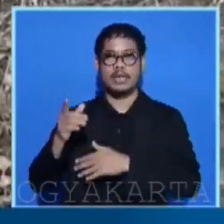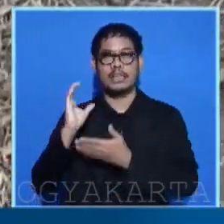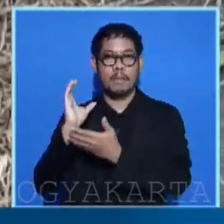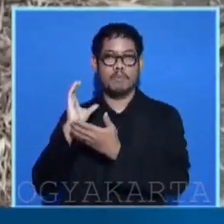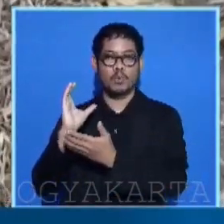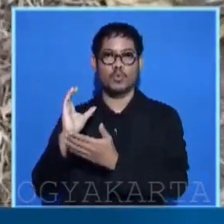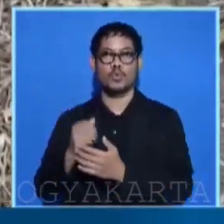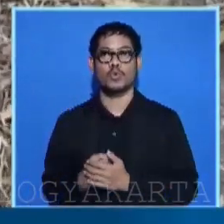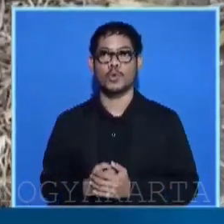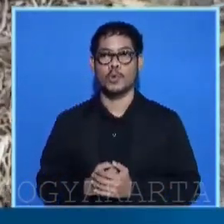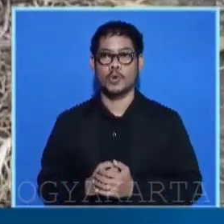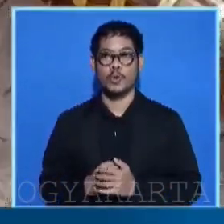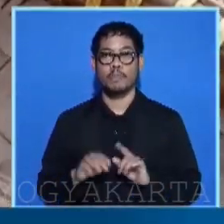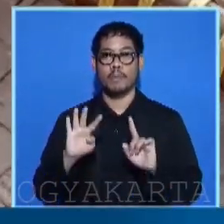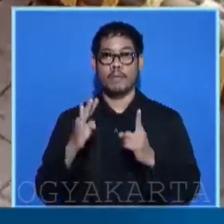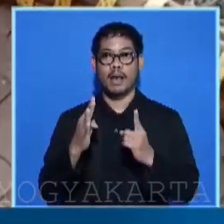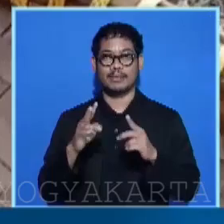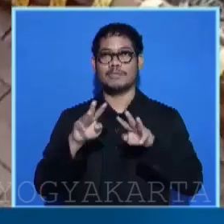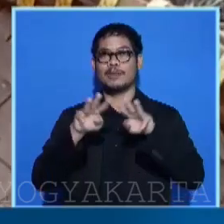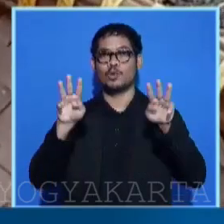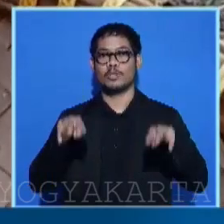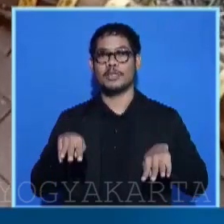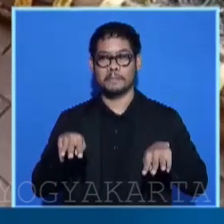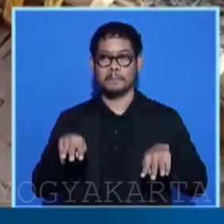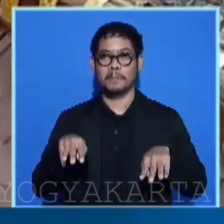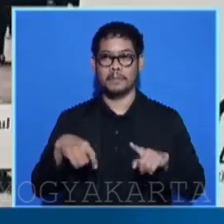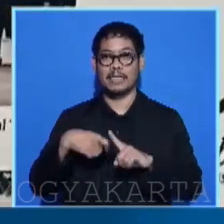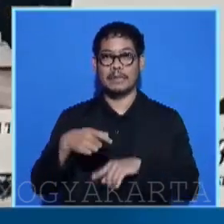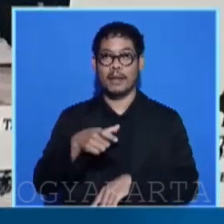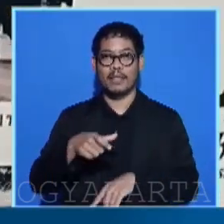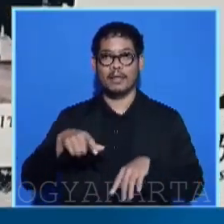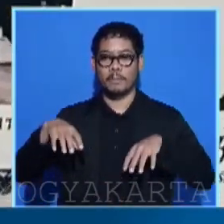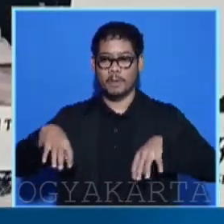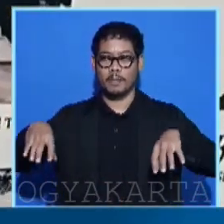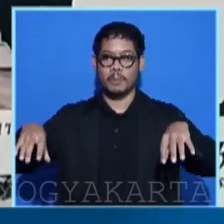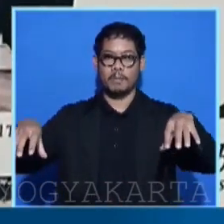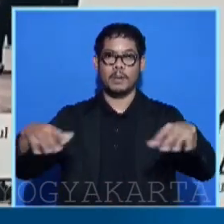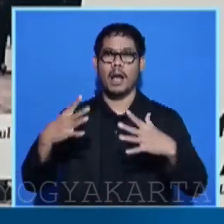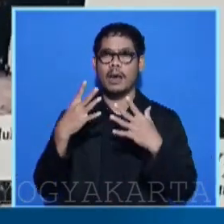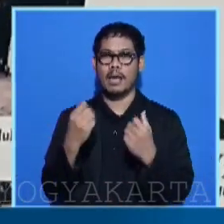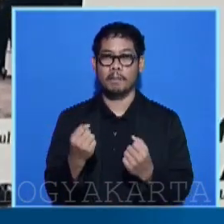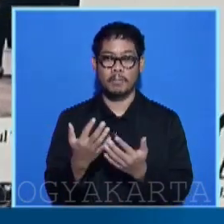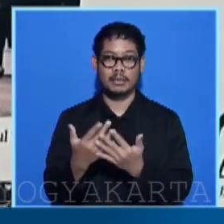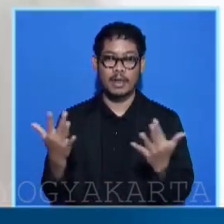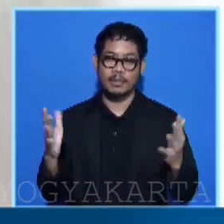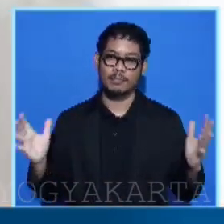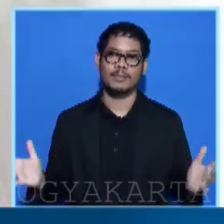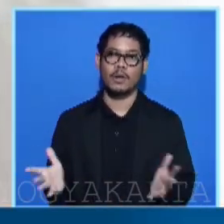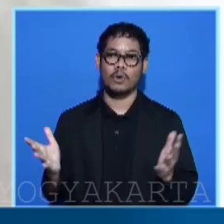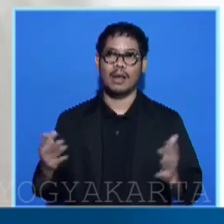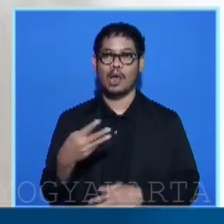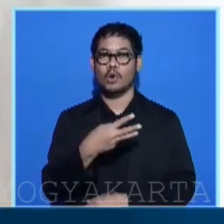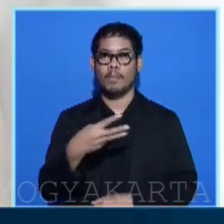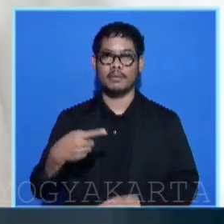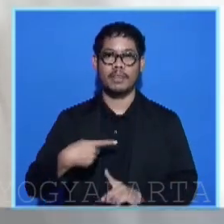Living Museum di 14 kemantren diharapkan mampu meningkatkan pemberdayaan dan perekonomian masyarakat, serta semakin menambah